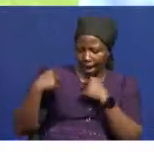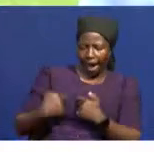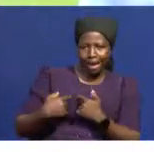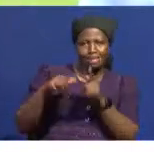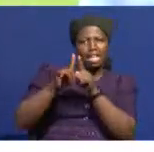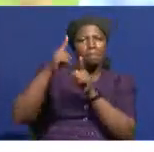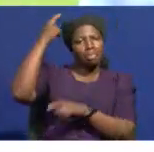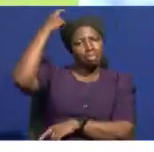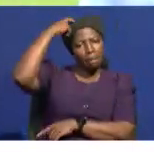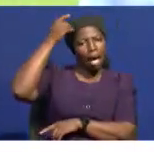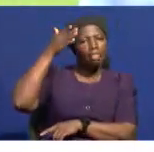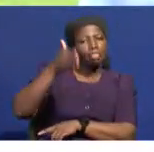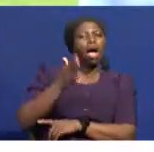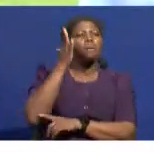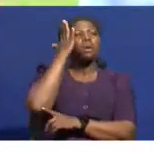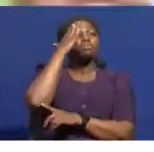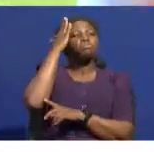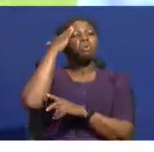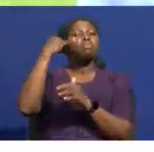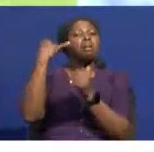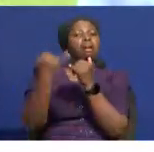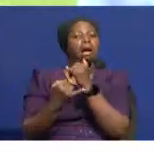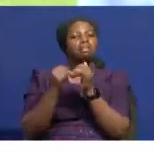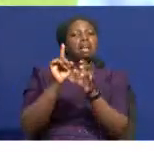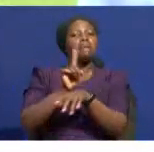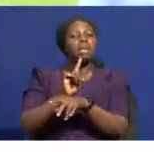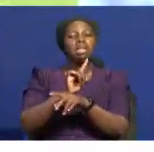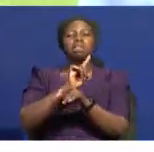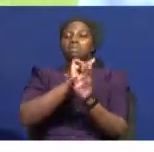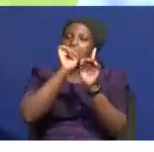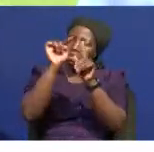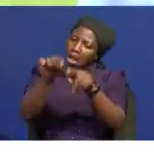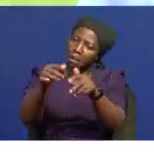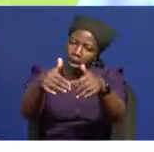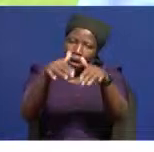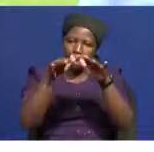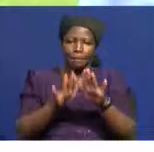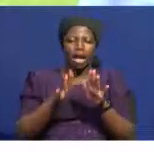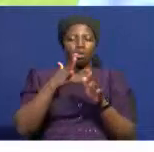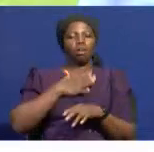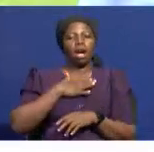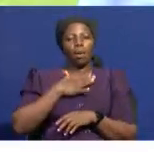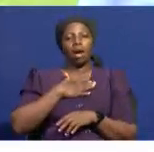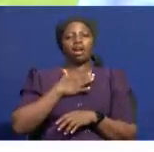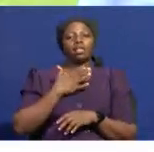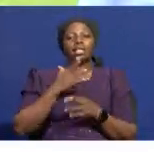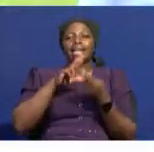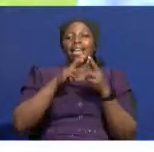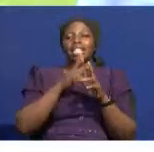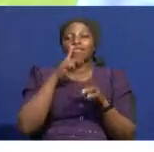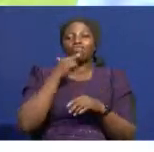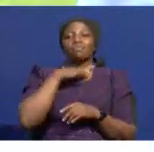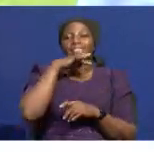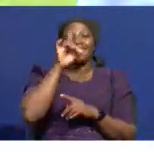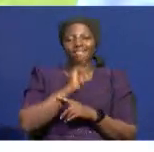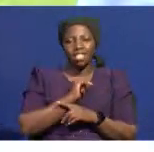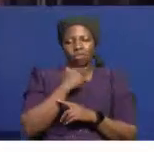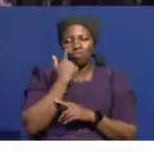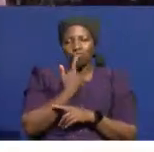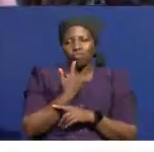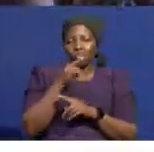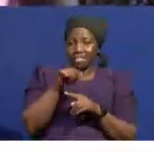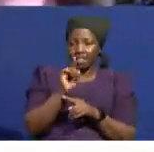tunajua dakika ya mwisho ni kwenda kumsika huyu mwenda zetu ambaye alikuwa anafanya hii